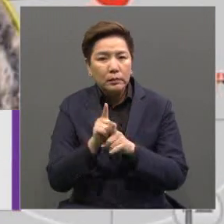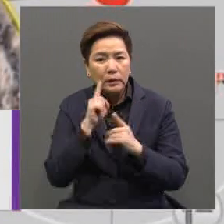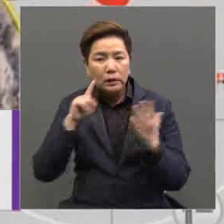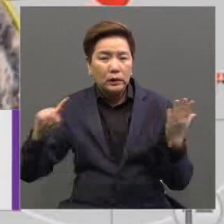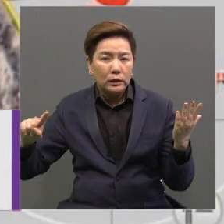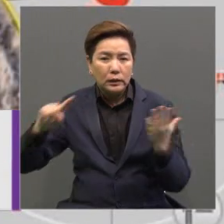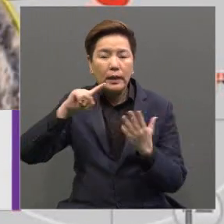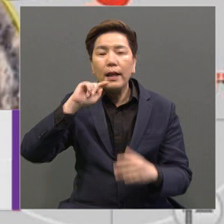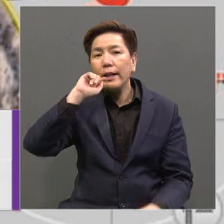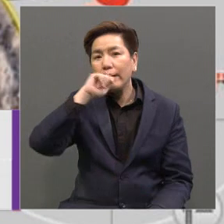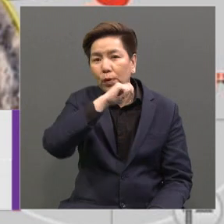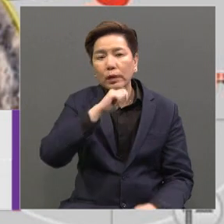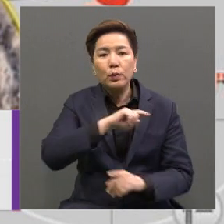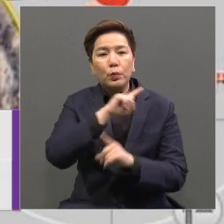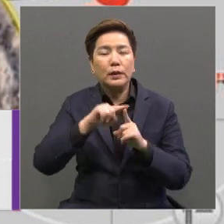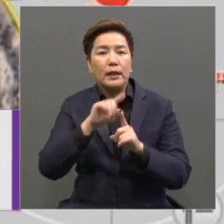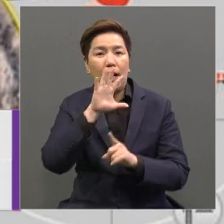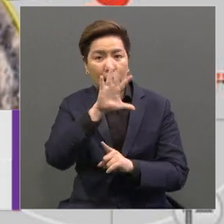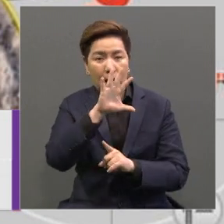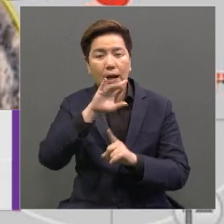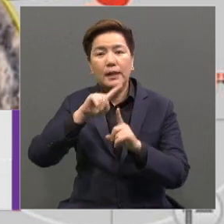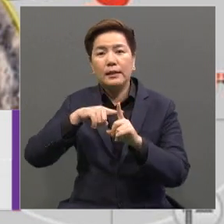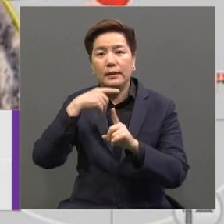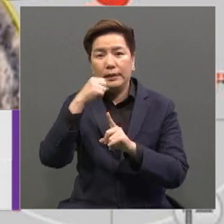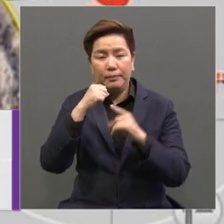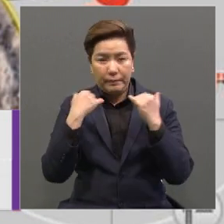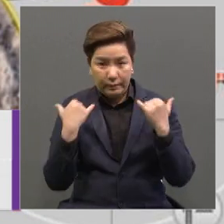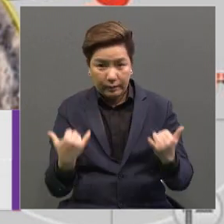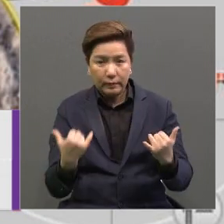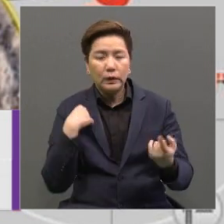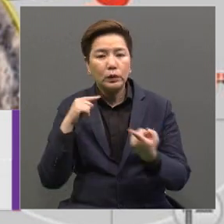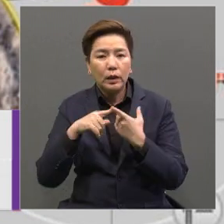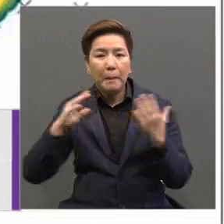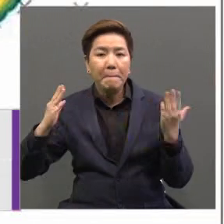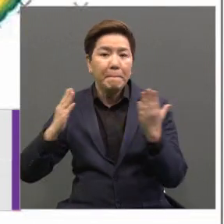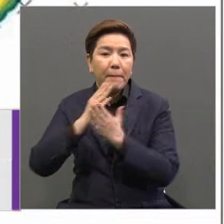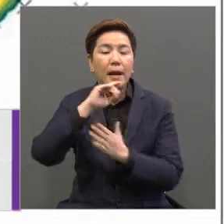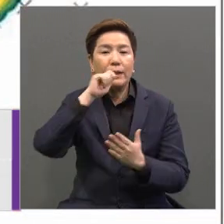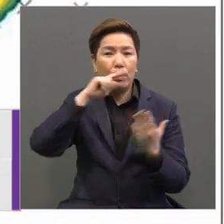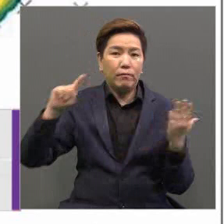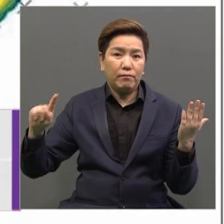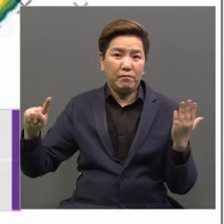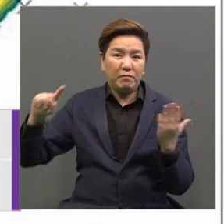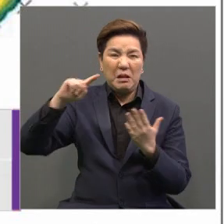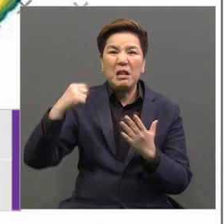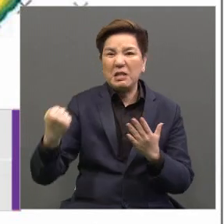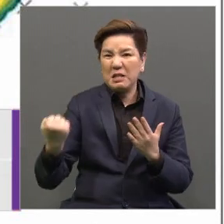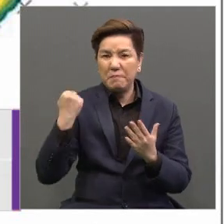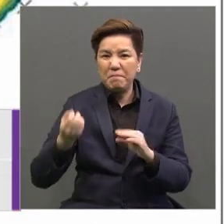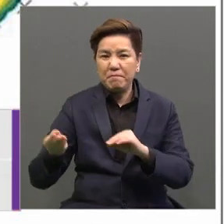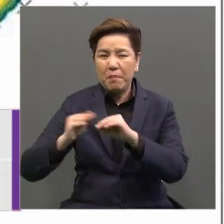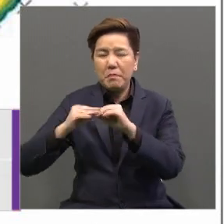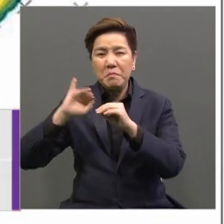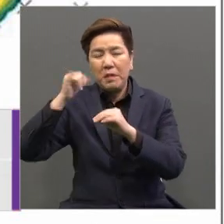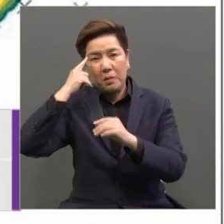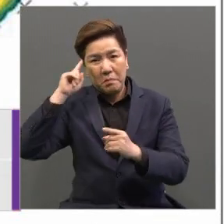มันจะขึ้นไปทางเกาะไต้หวันในช่วงวันที่ 5ตุลาคม 2561หลังจากนั้นนะครับพอผ่านไปในบริเวณนั้นเนี่ยเขาจะทวีความรุนแรงขึ้น